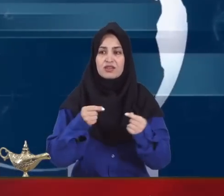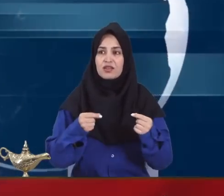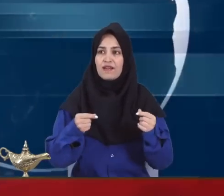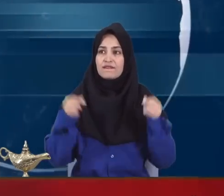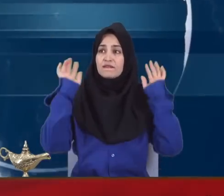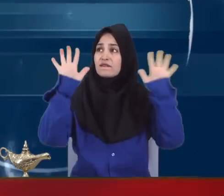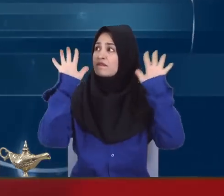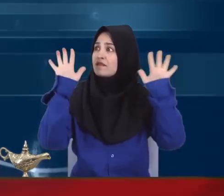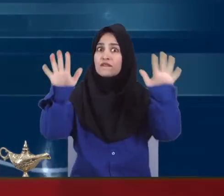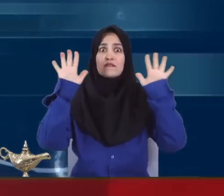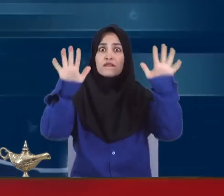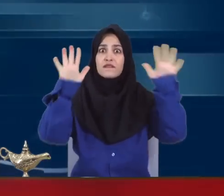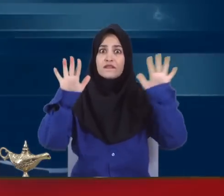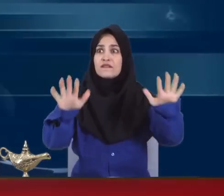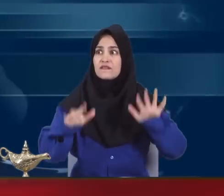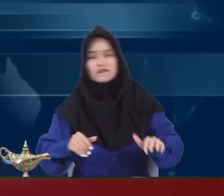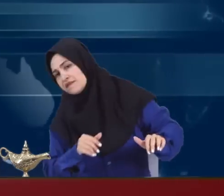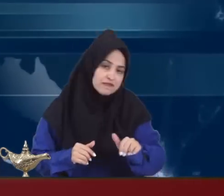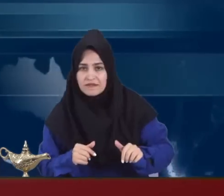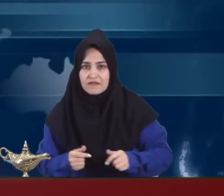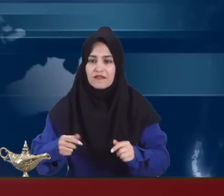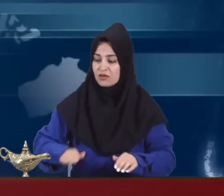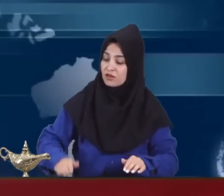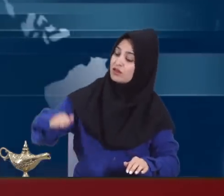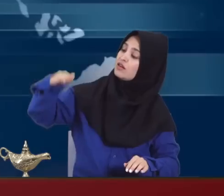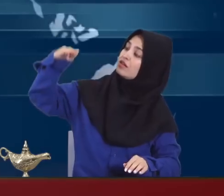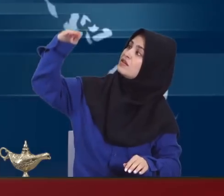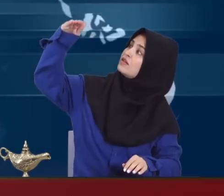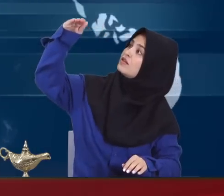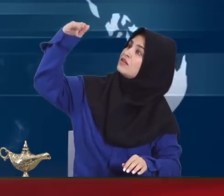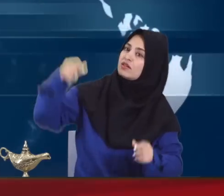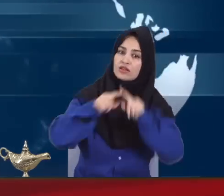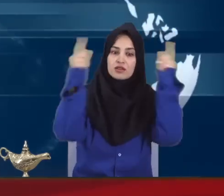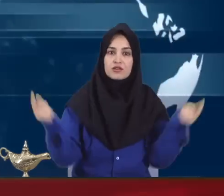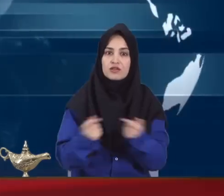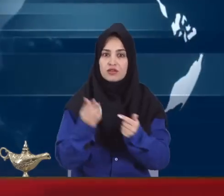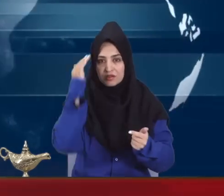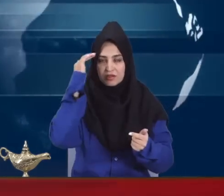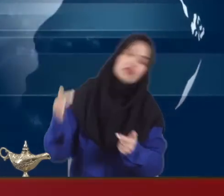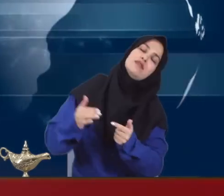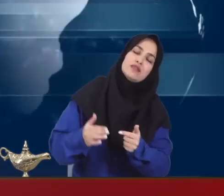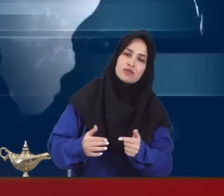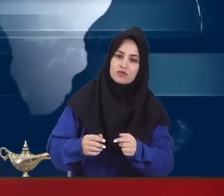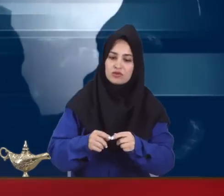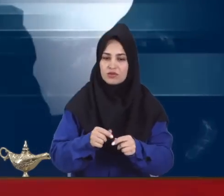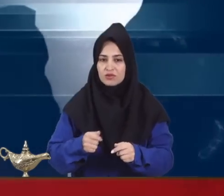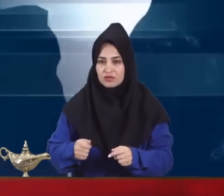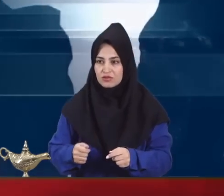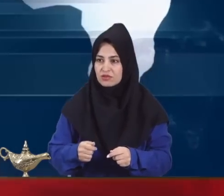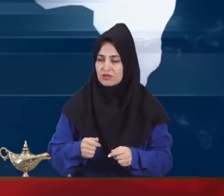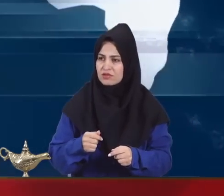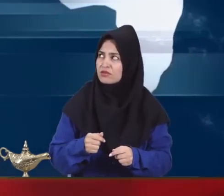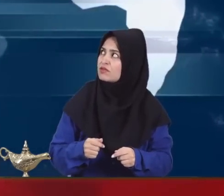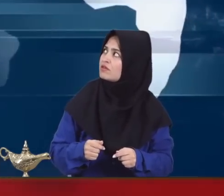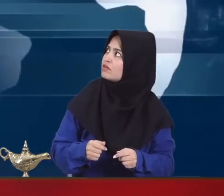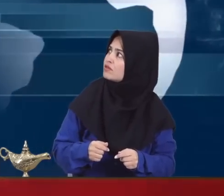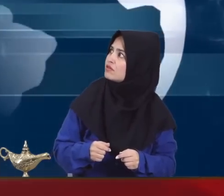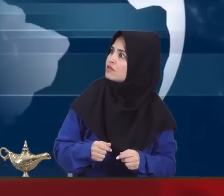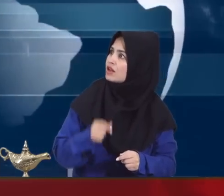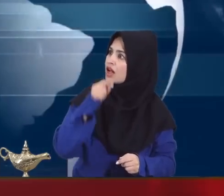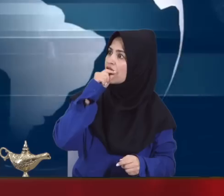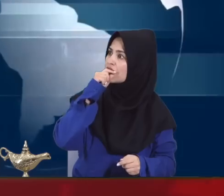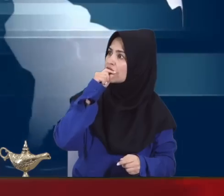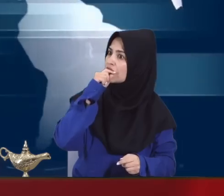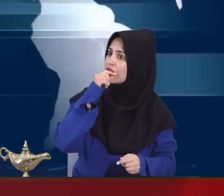چون قدش بلند بوده توپ خورده تو کلنش و رفته تو گل. در واقع اون گلها مال ماست.